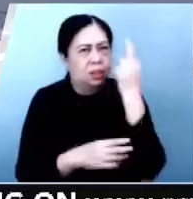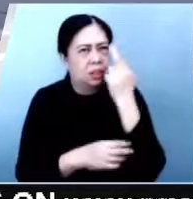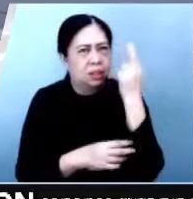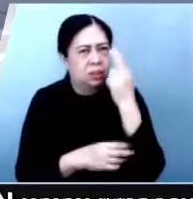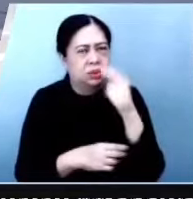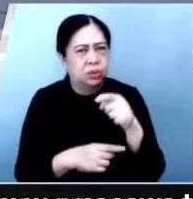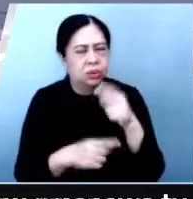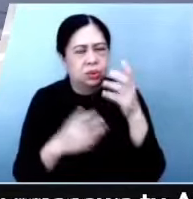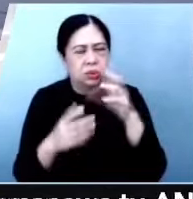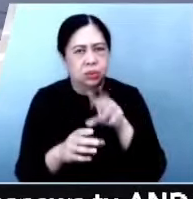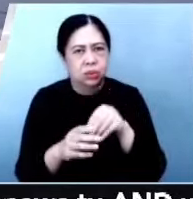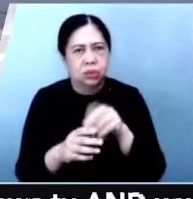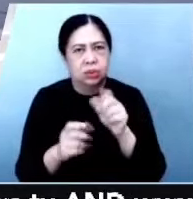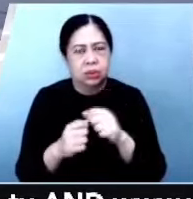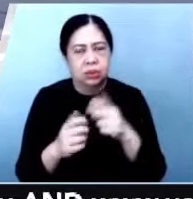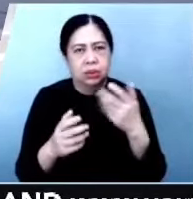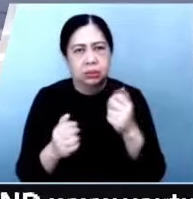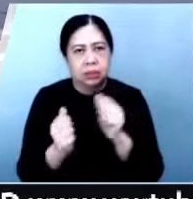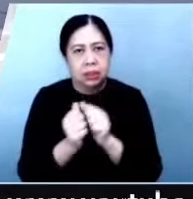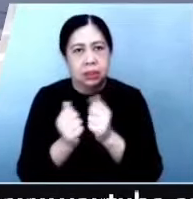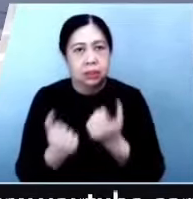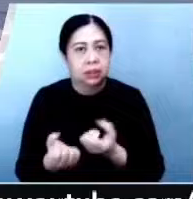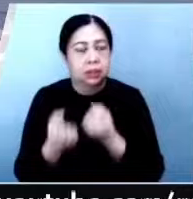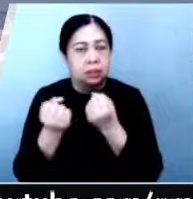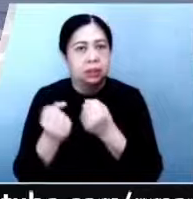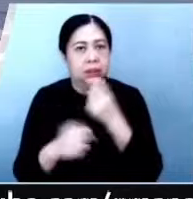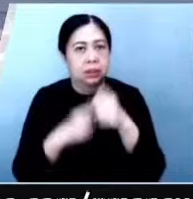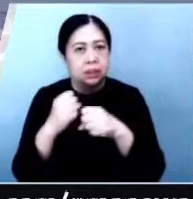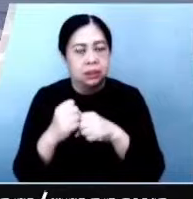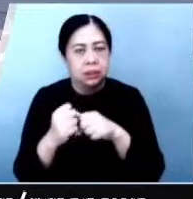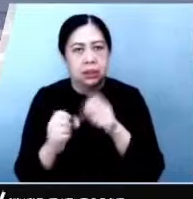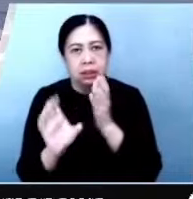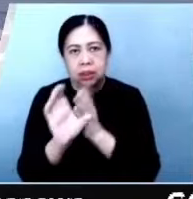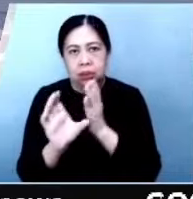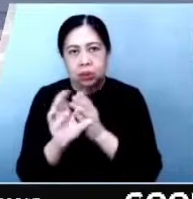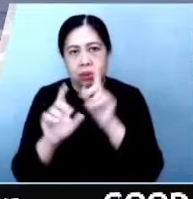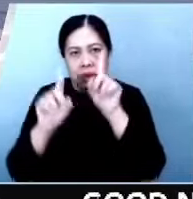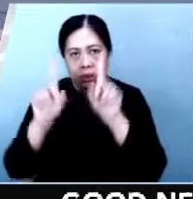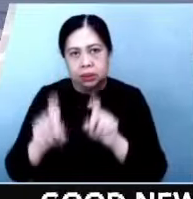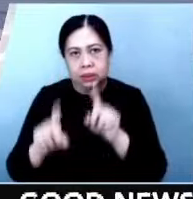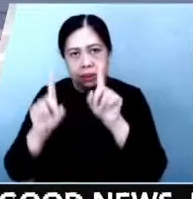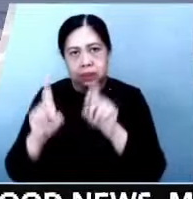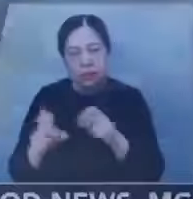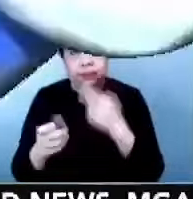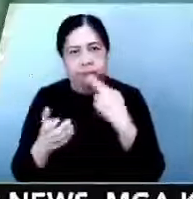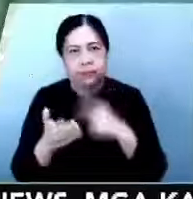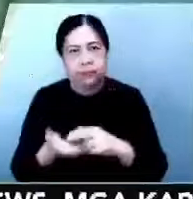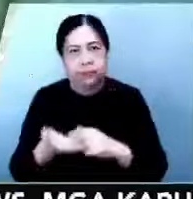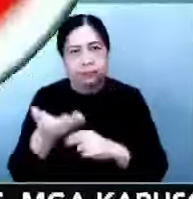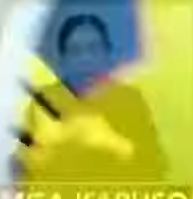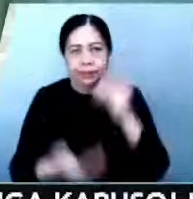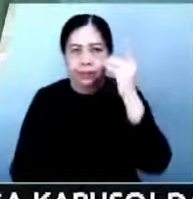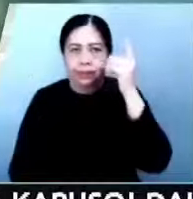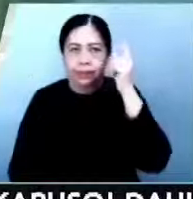kanila. Pati na ang panukalang taunang neuropsychological exam. May report si Dano Tingkungko.